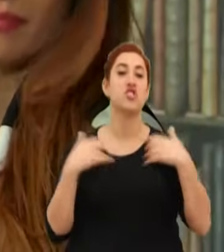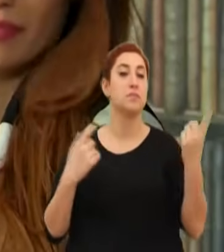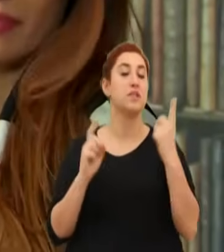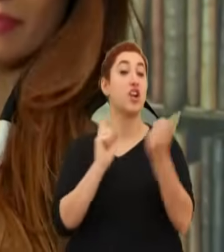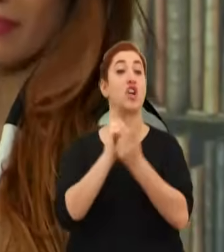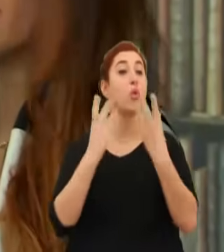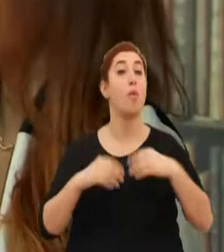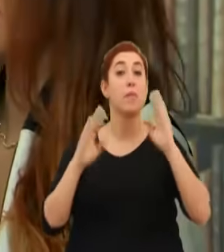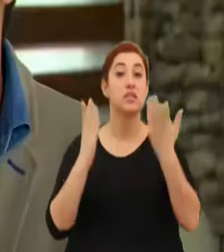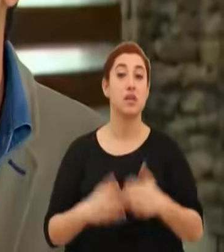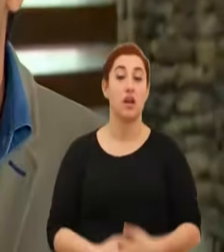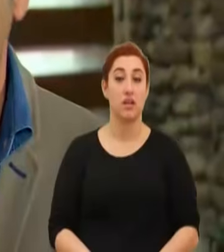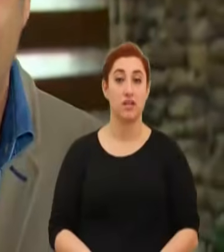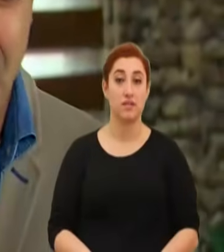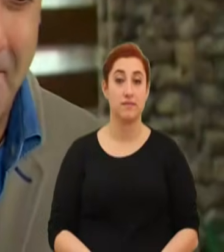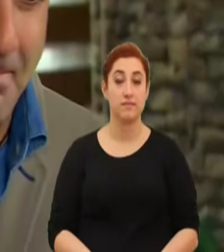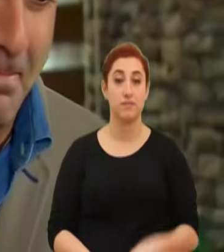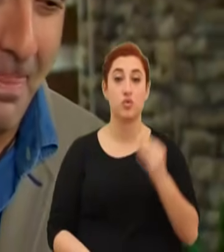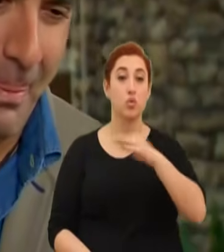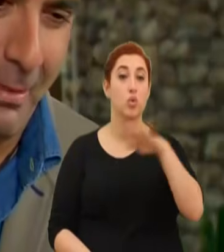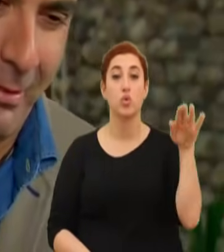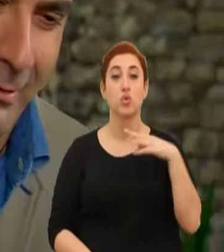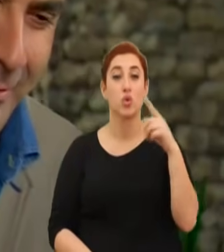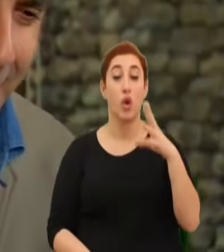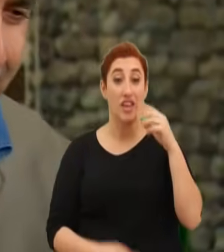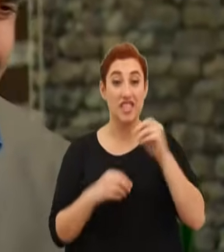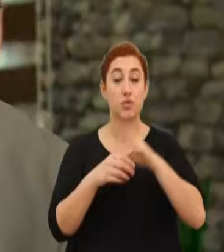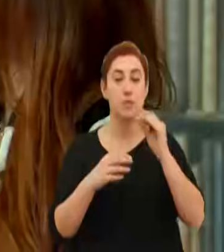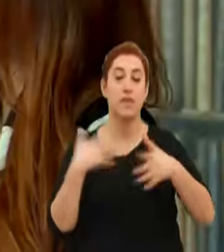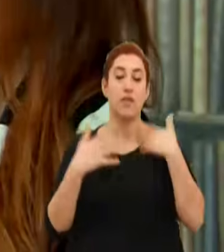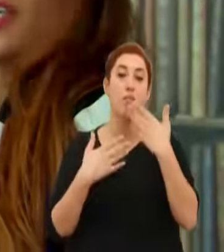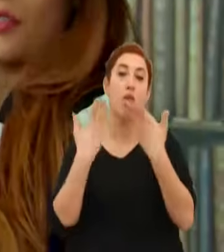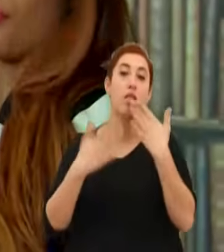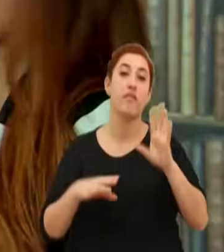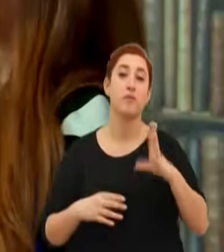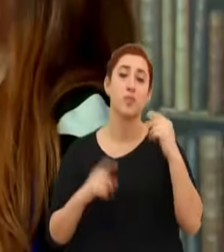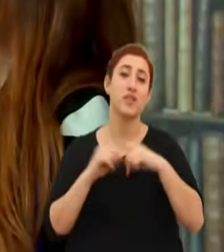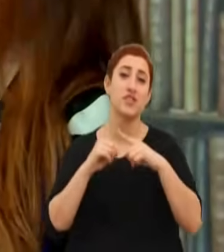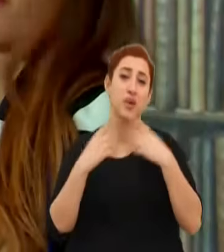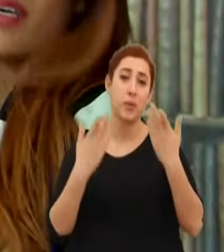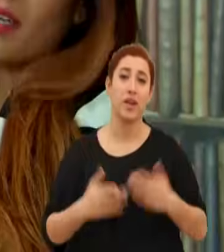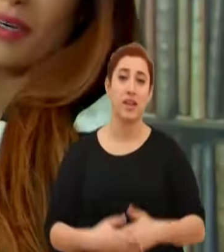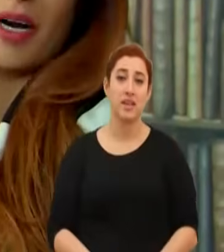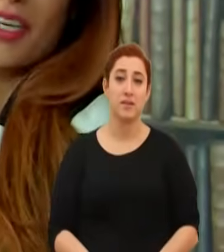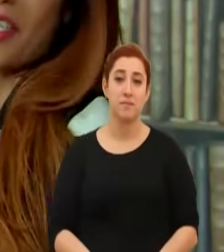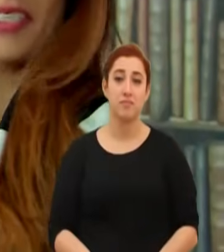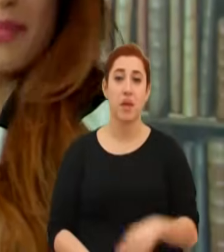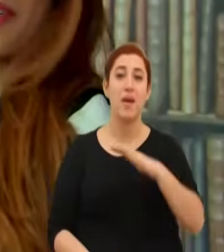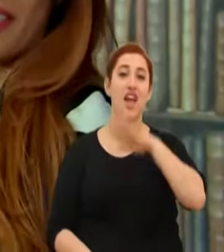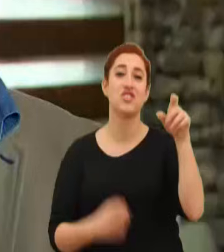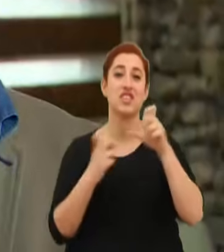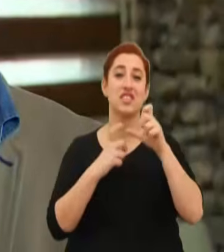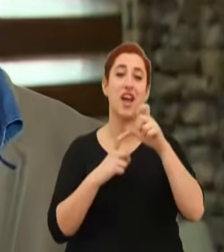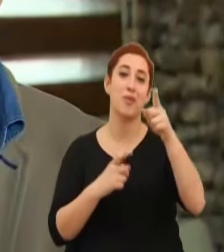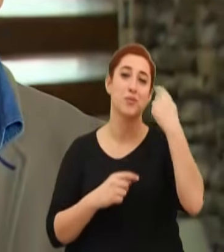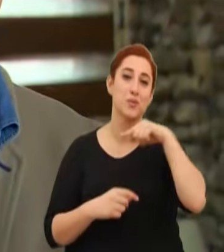biriyle karşılaşmamış olsaydın. Çocukların adına da o kadar sevindim ki anlatamam. Çok teşekkür ederim. Ama her şey Sarp